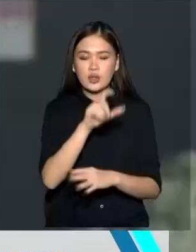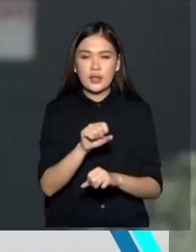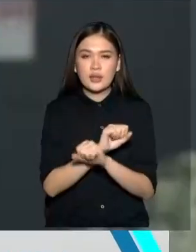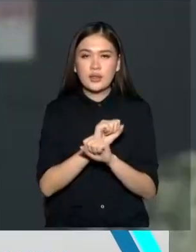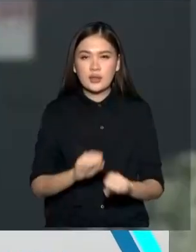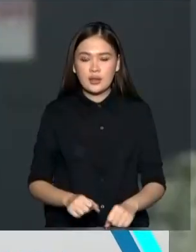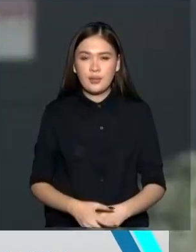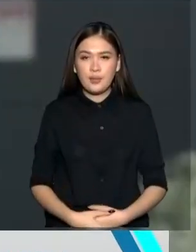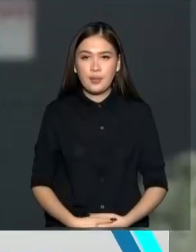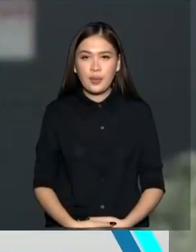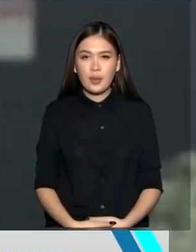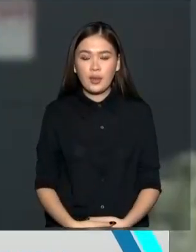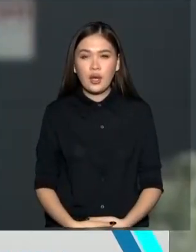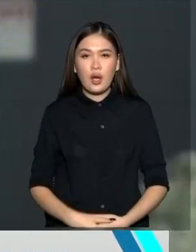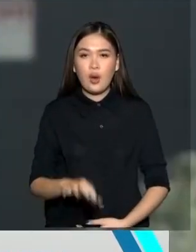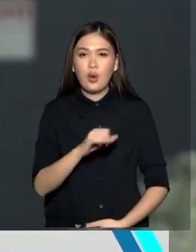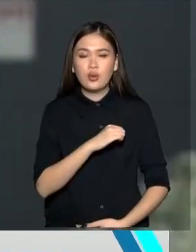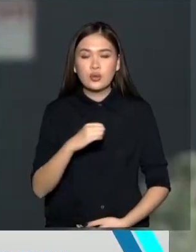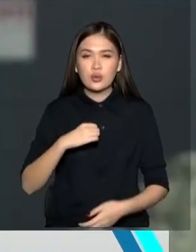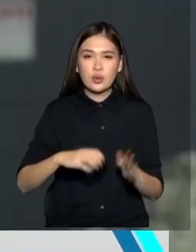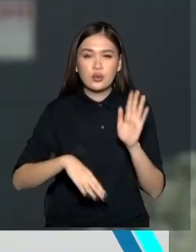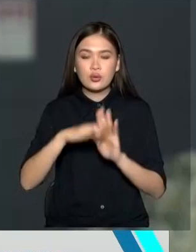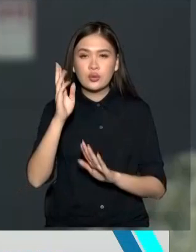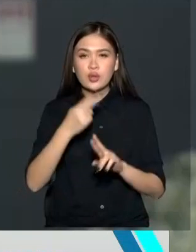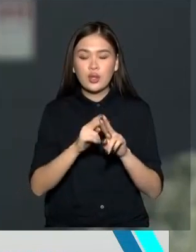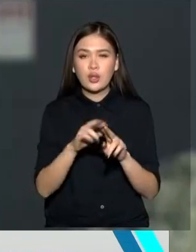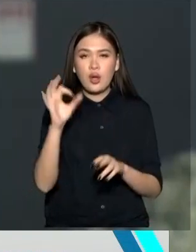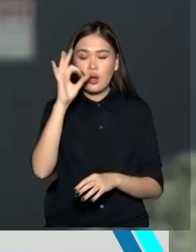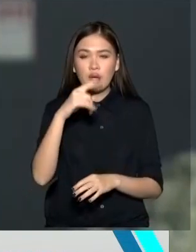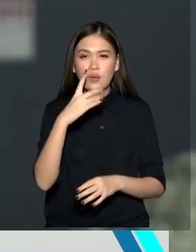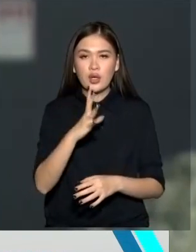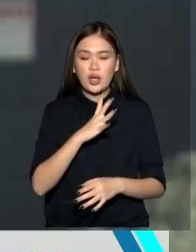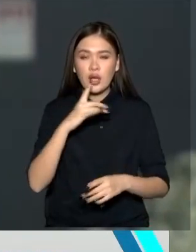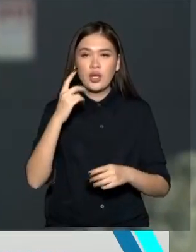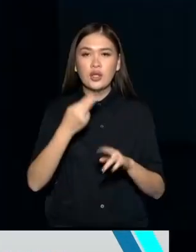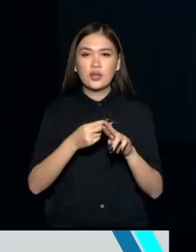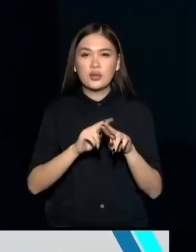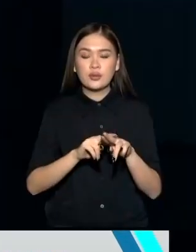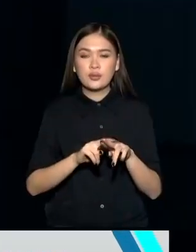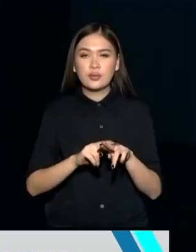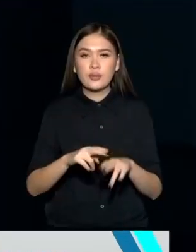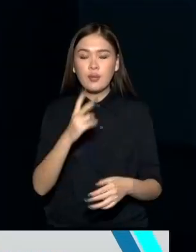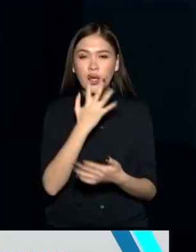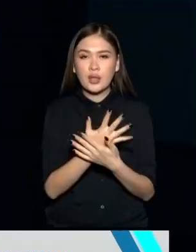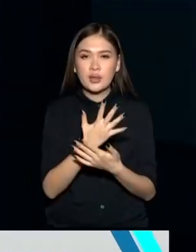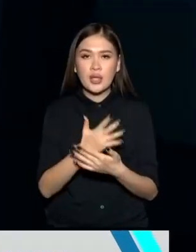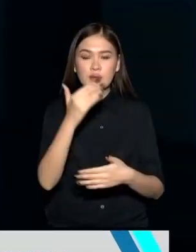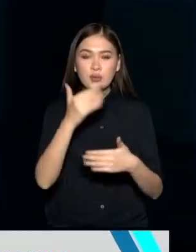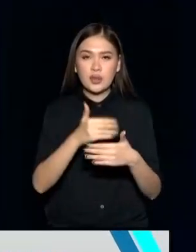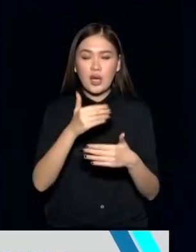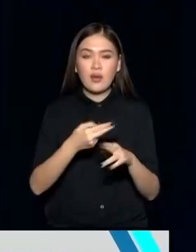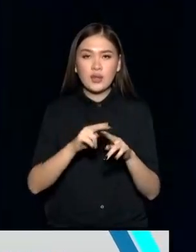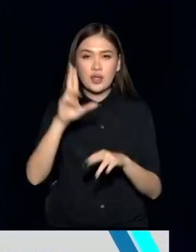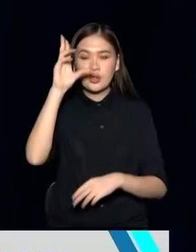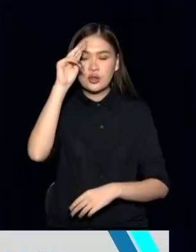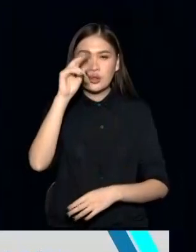Вот это очень хорошие отзывы о постановке о работе режиссера показать спектакль именно в эту